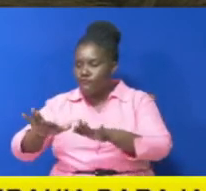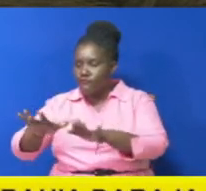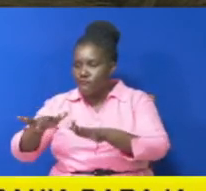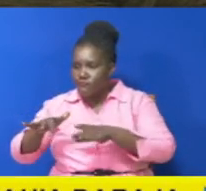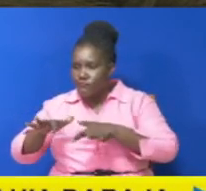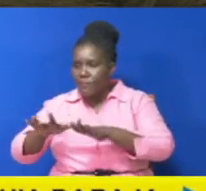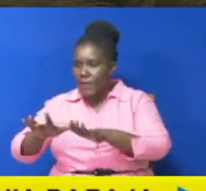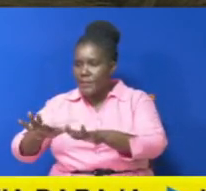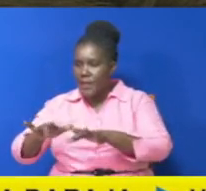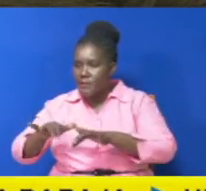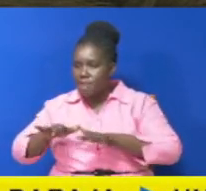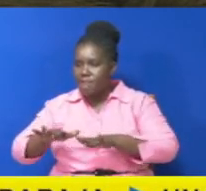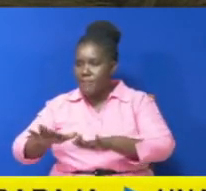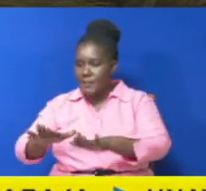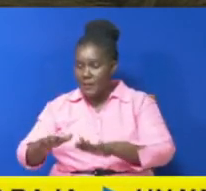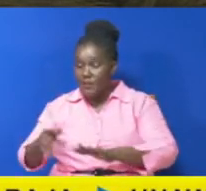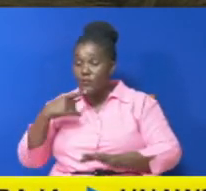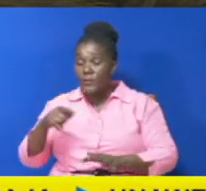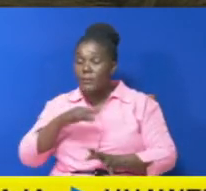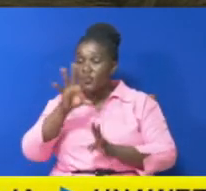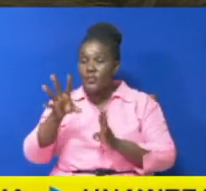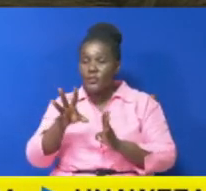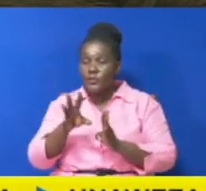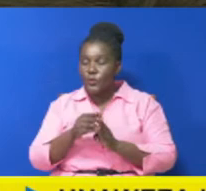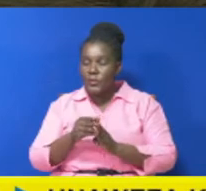massage parlors zote ni